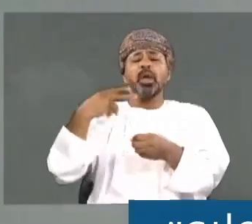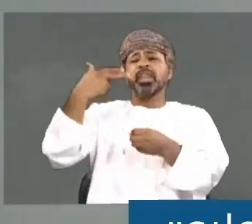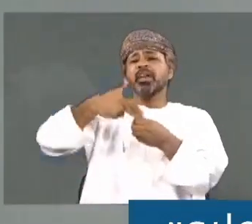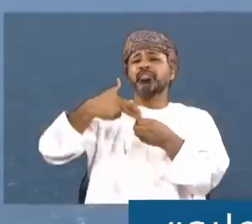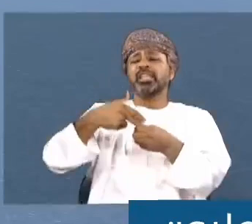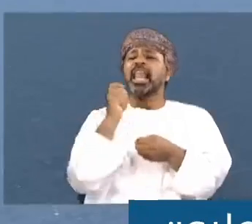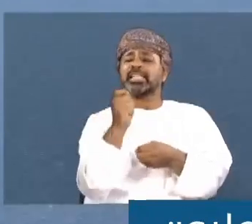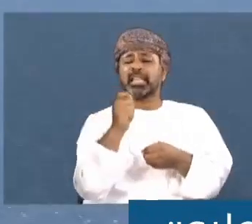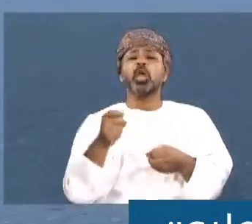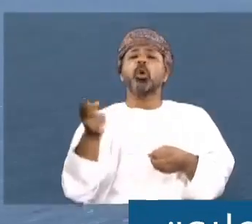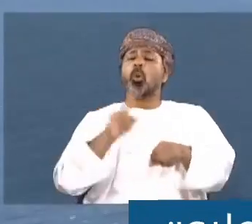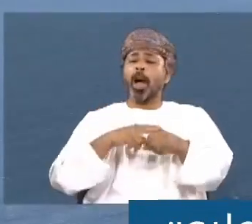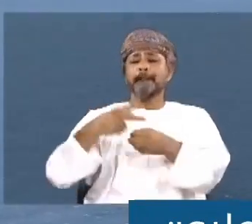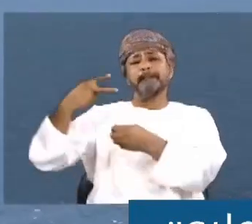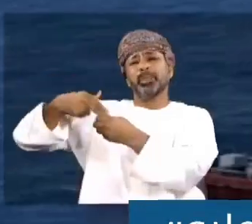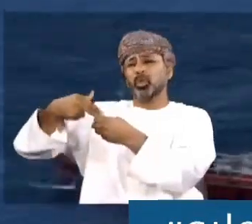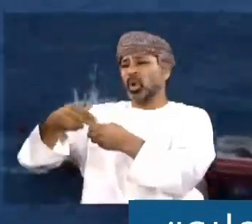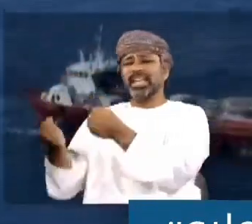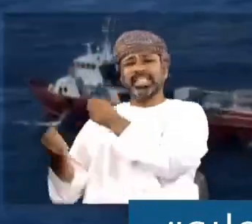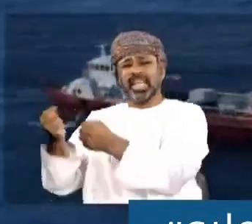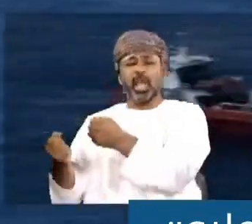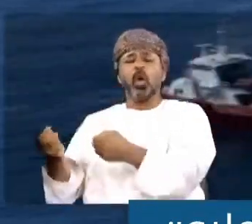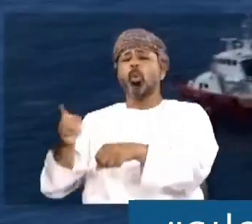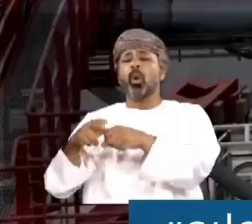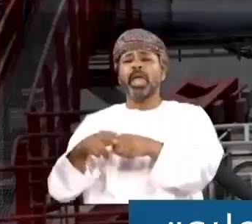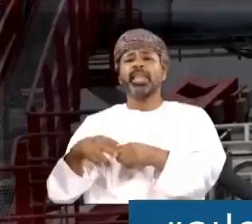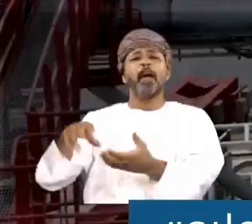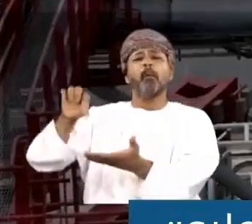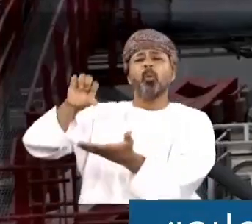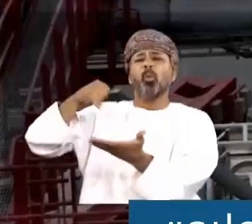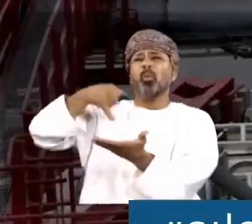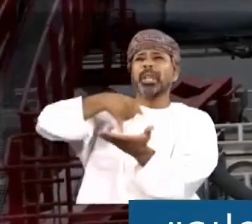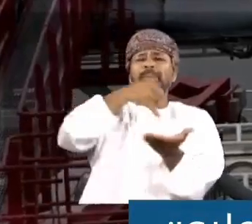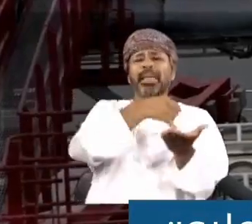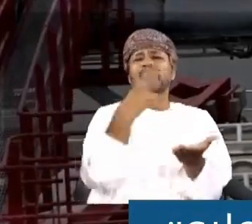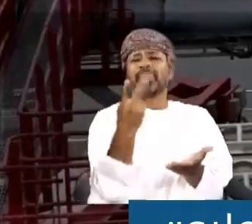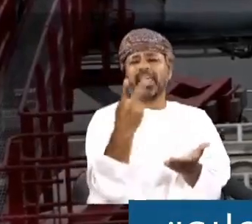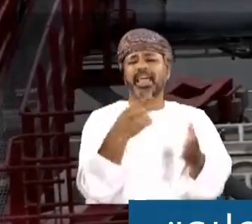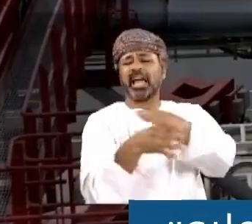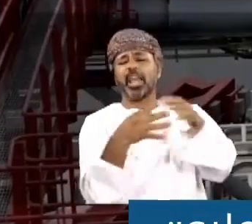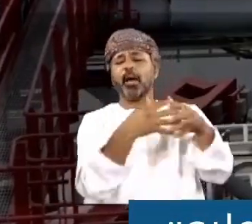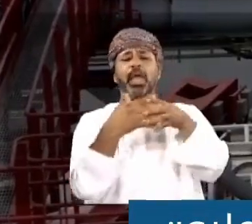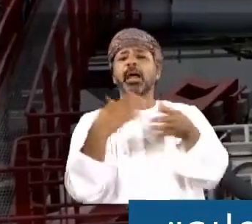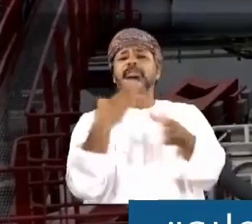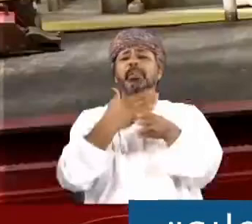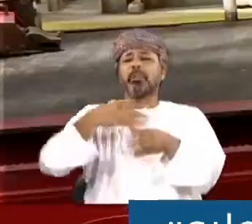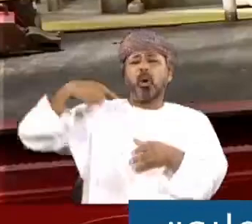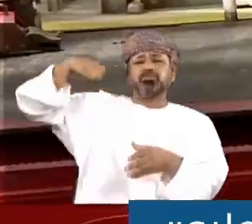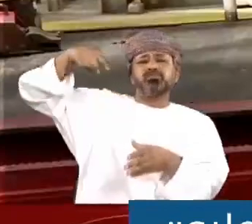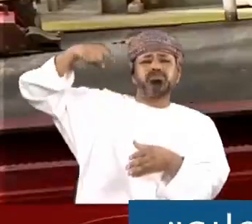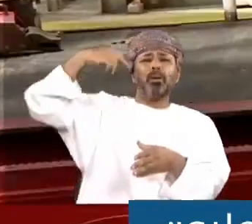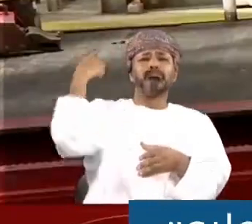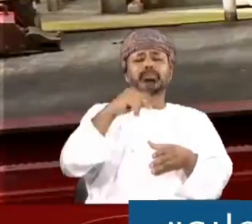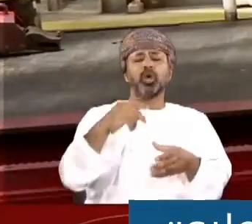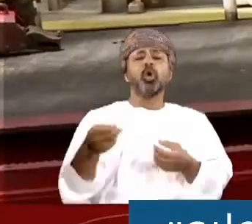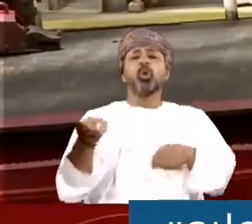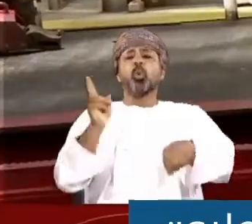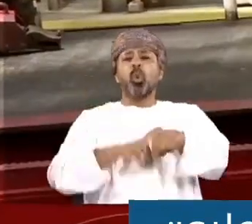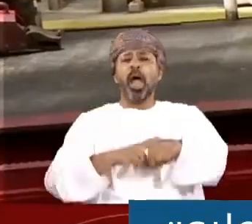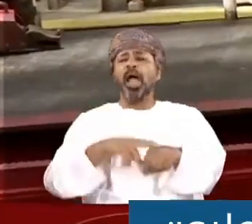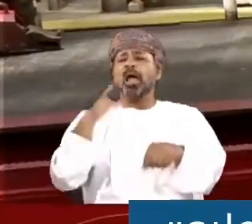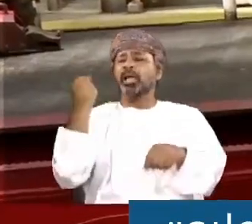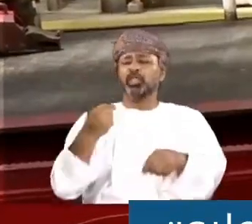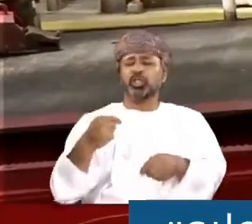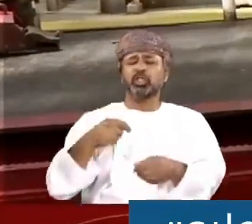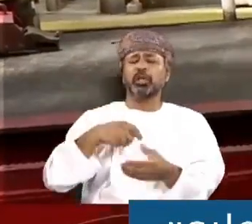الخام والبنزين ونواتج التقطير في ولايتي تكساس ولويزيانا بسبب الإعصار لورا. وتراجعت واردات